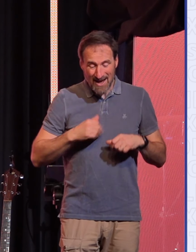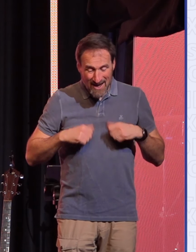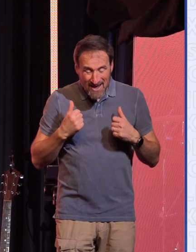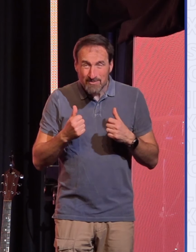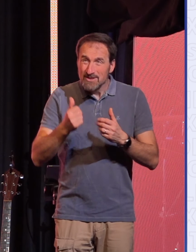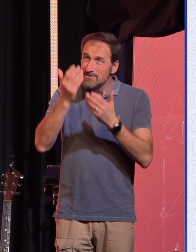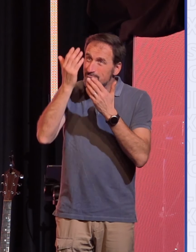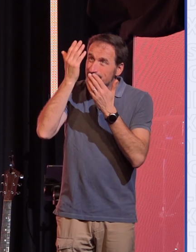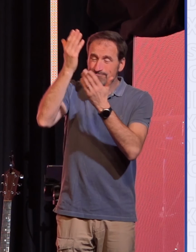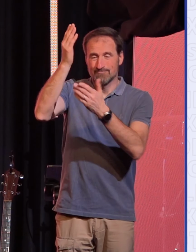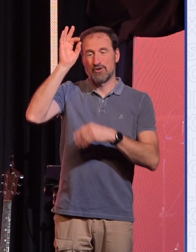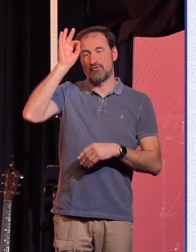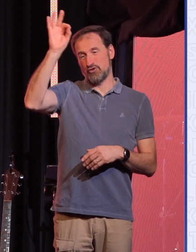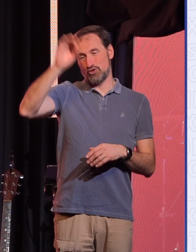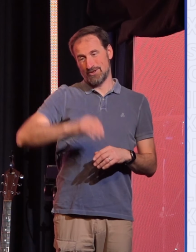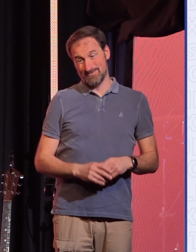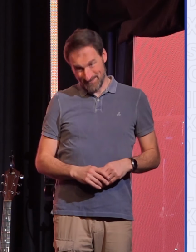Und